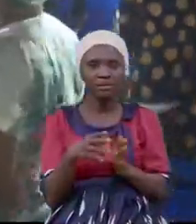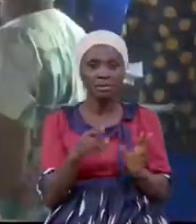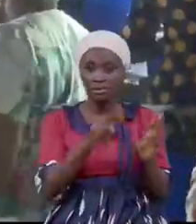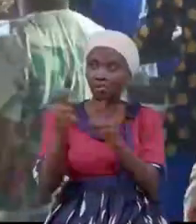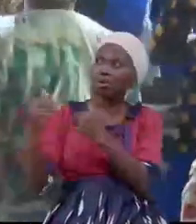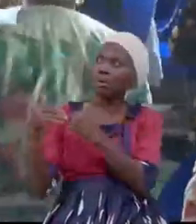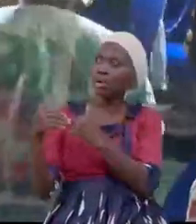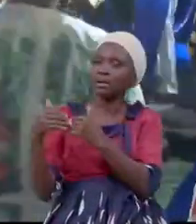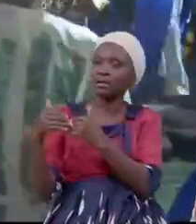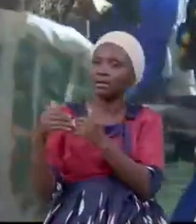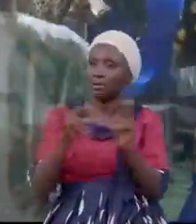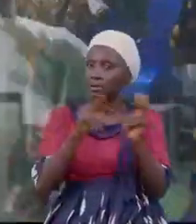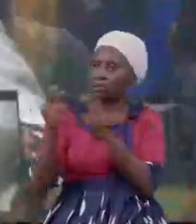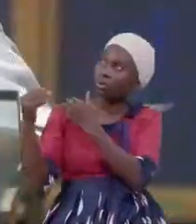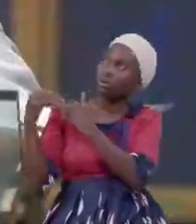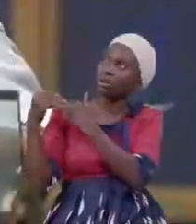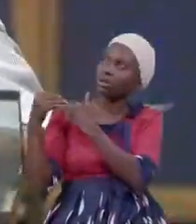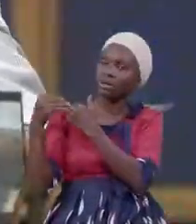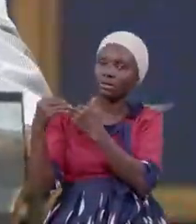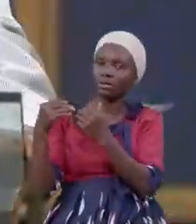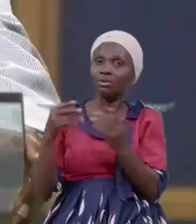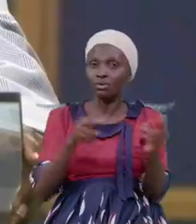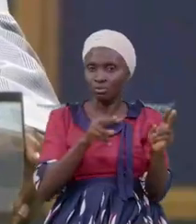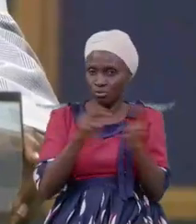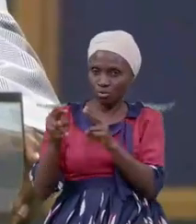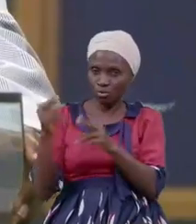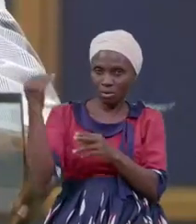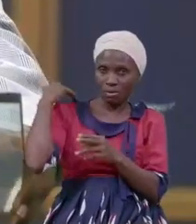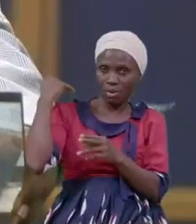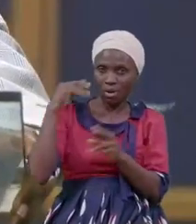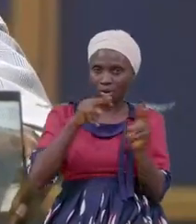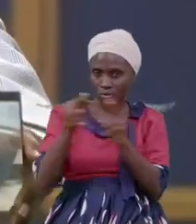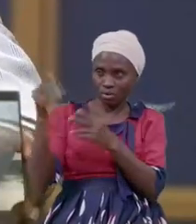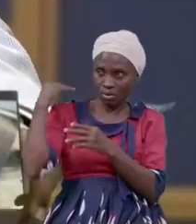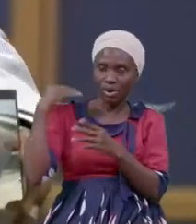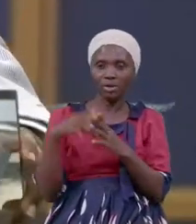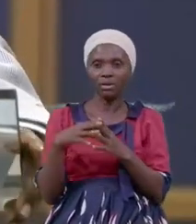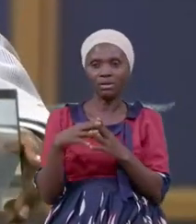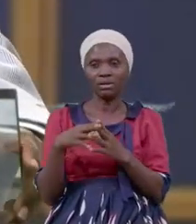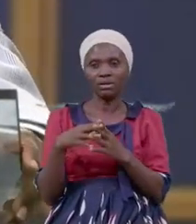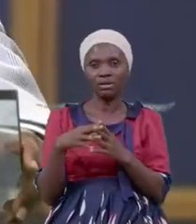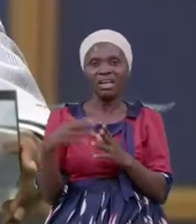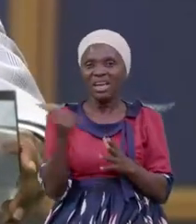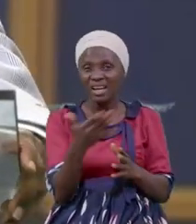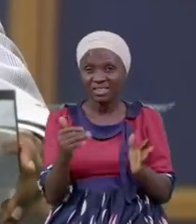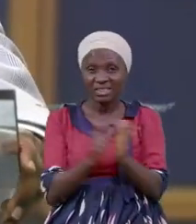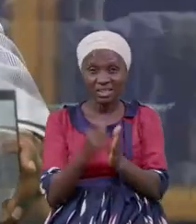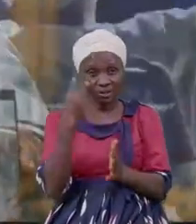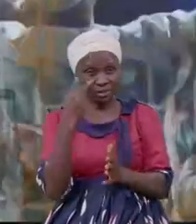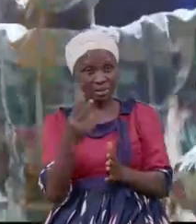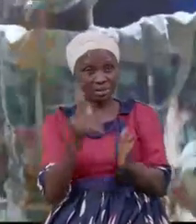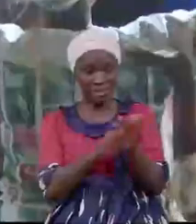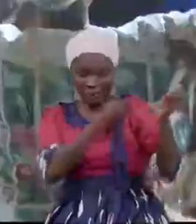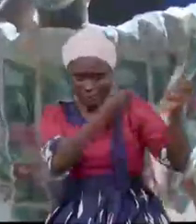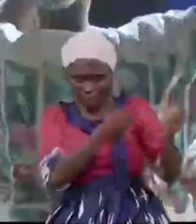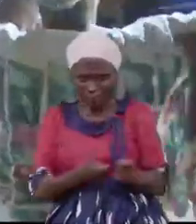dans ta vie regarde tout ce que tu as les choses qui te faisaient tomber par le passé il faut